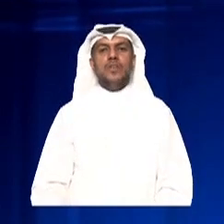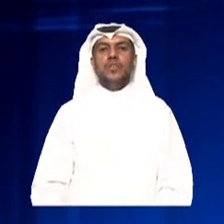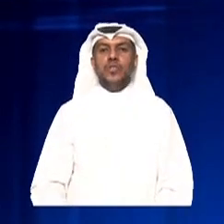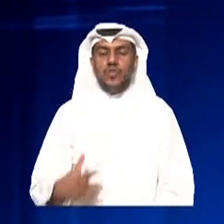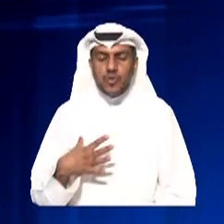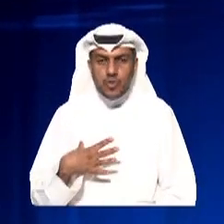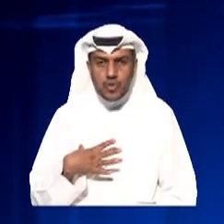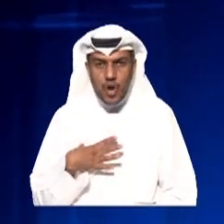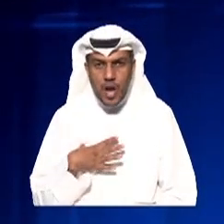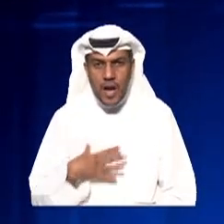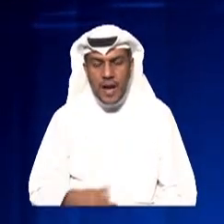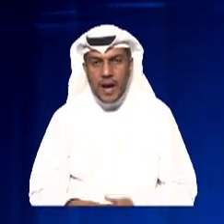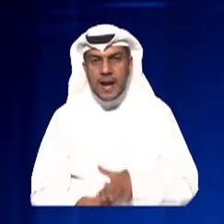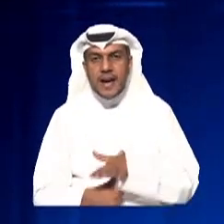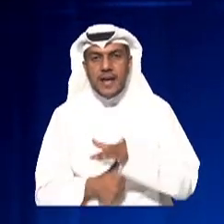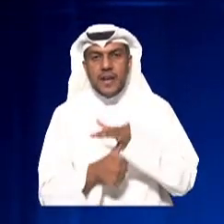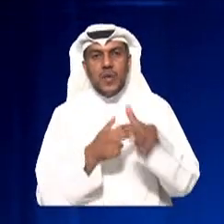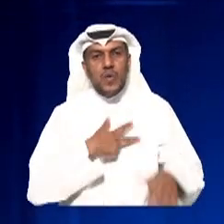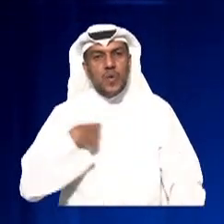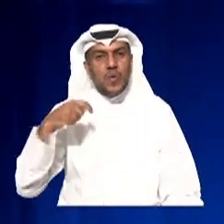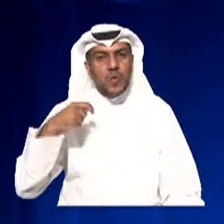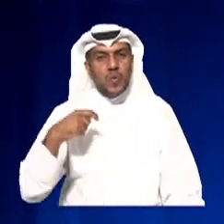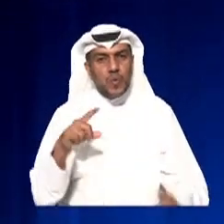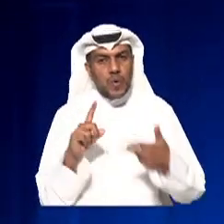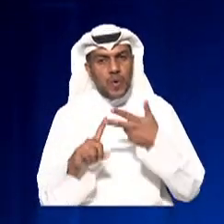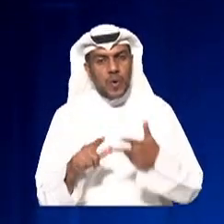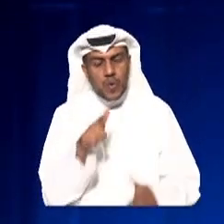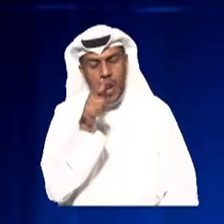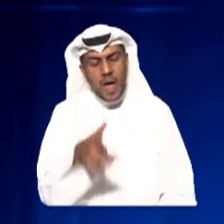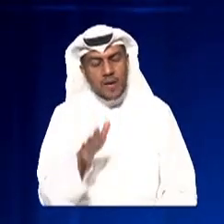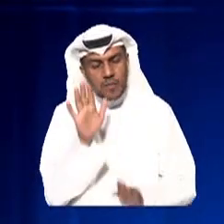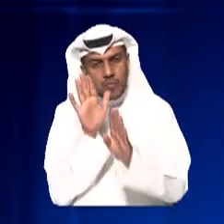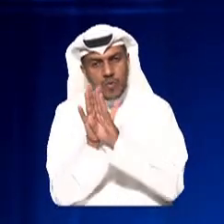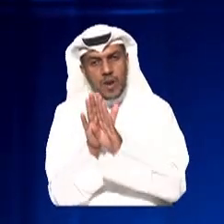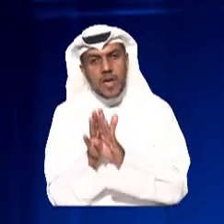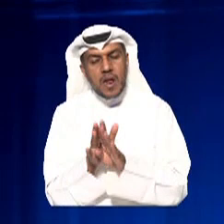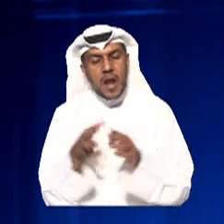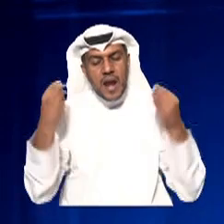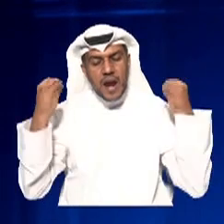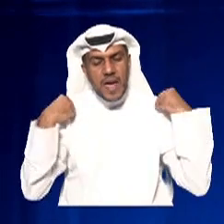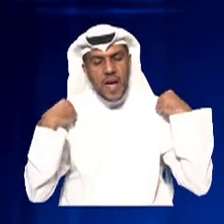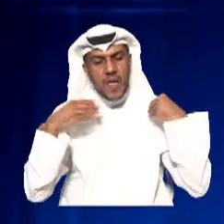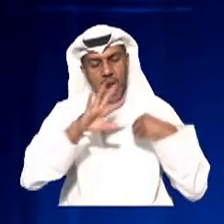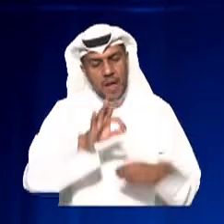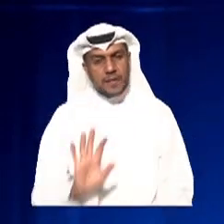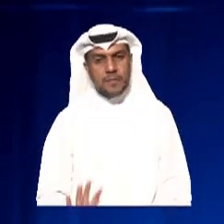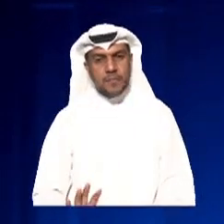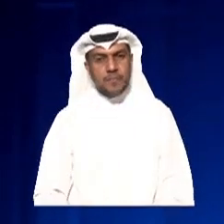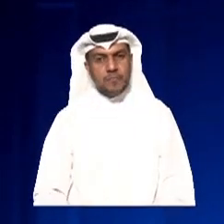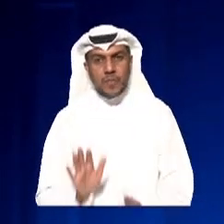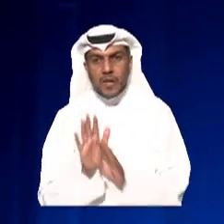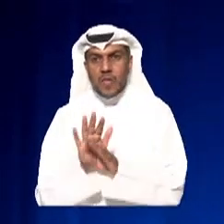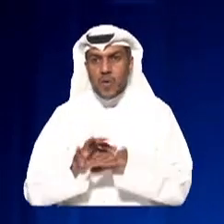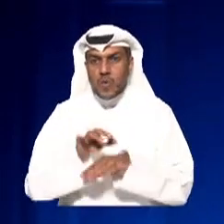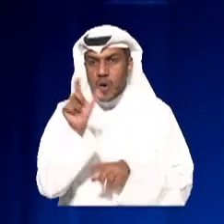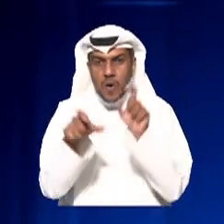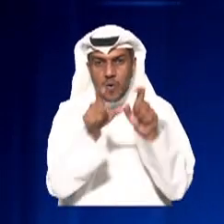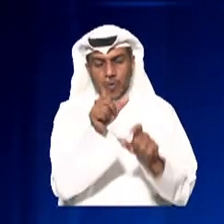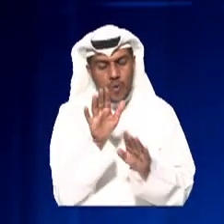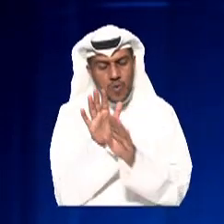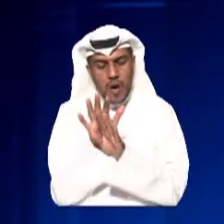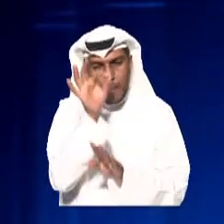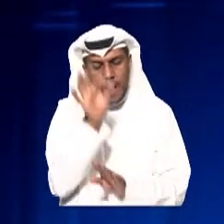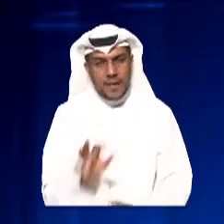الصباح رئيس مجلس الوزراء بضرورة دعم الرياضة والرياضيين وتوفير البيئة الآمنة